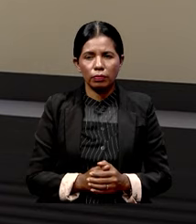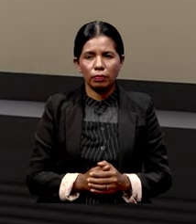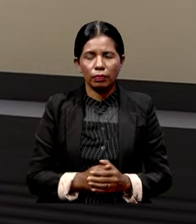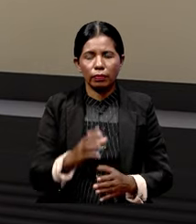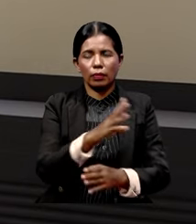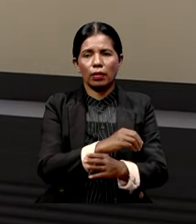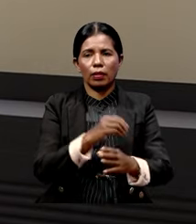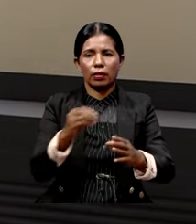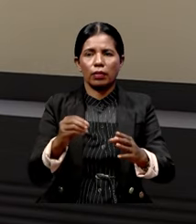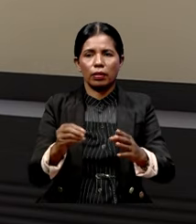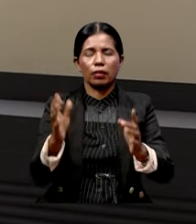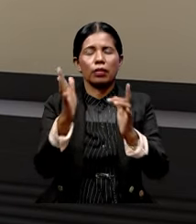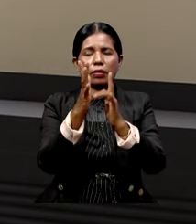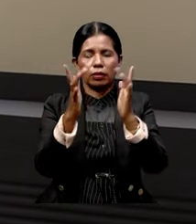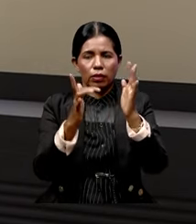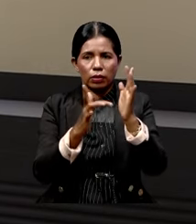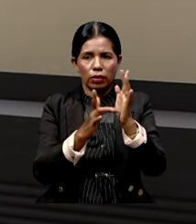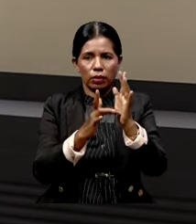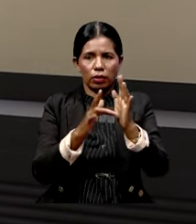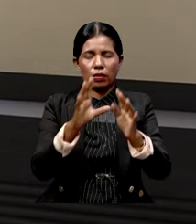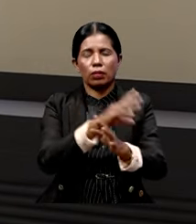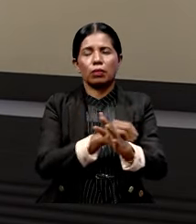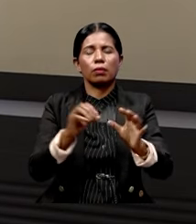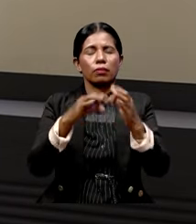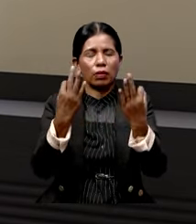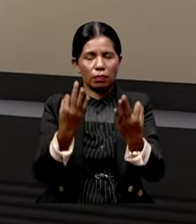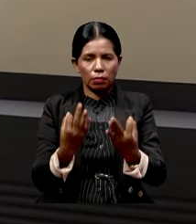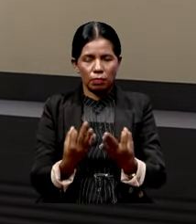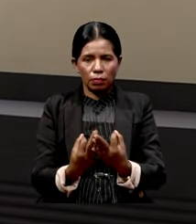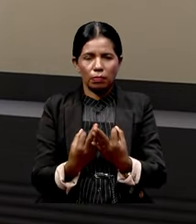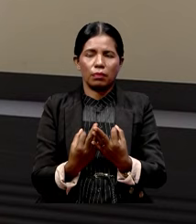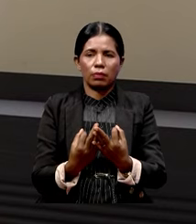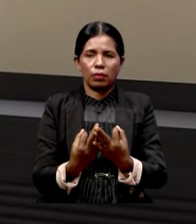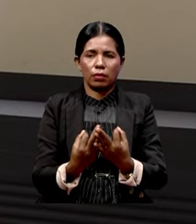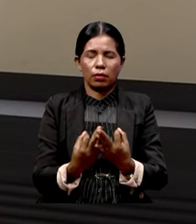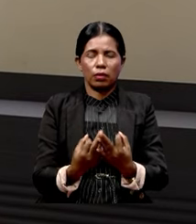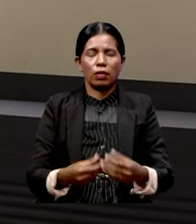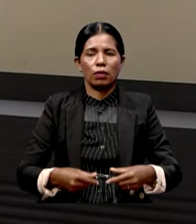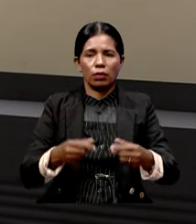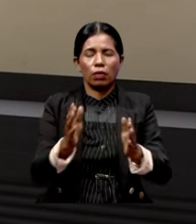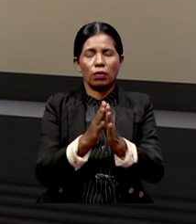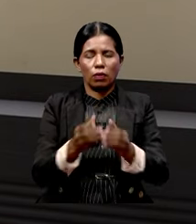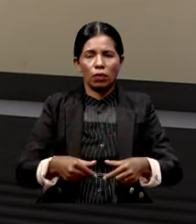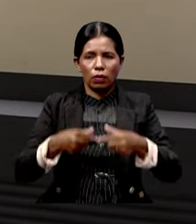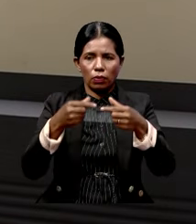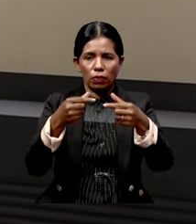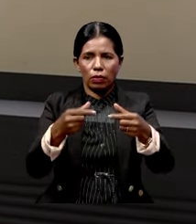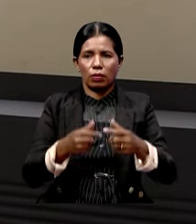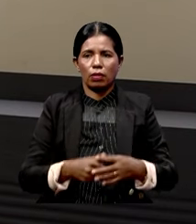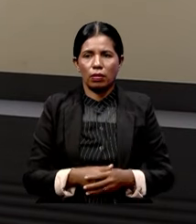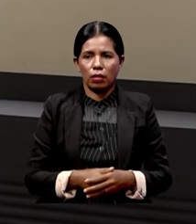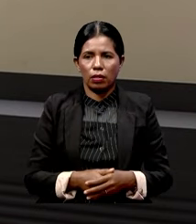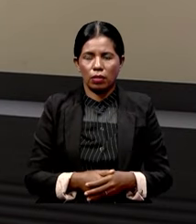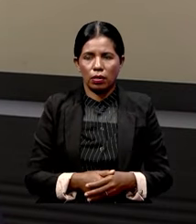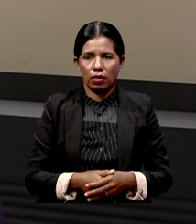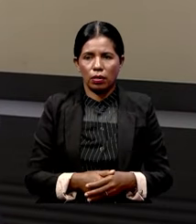Bunda, bukan patung Bunda Maria tapi patung keluarga kudus yang Bapak beri sendiri. Jadi ini kalau omong